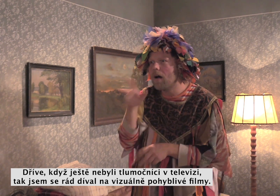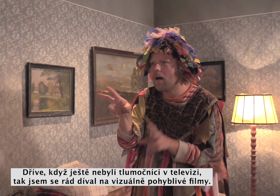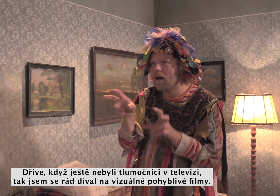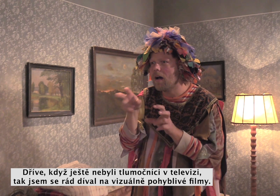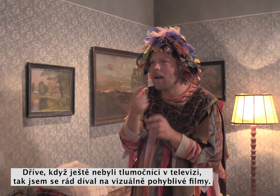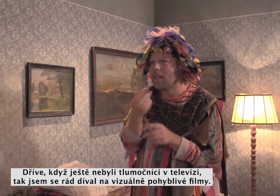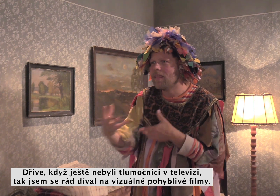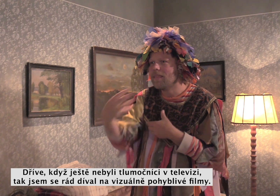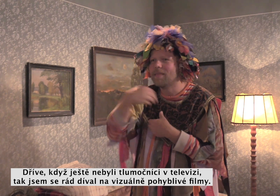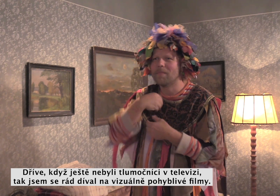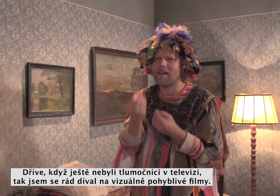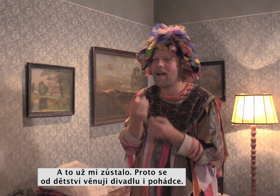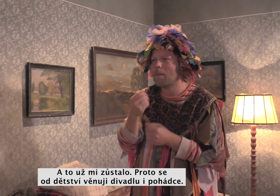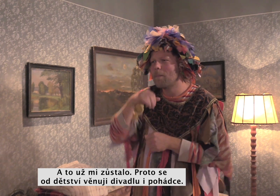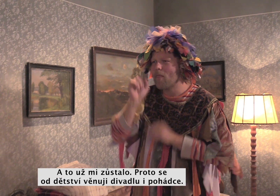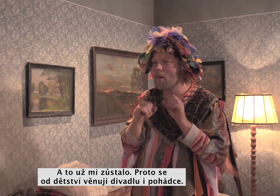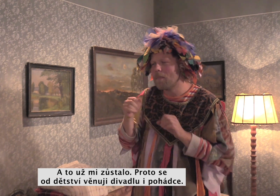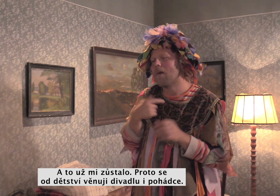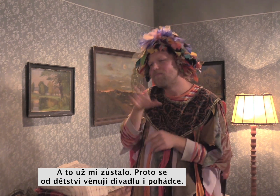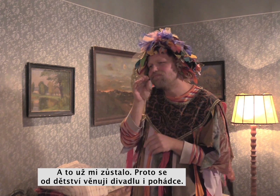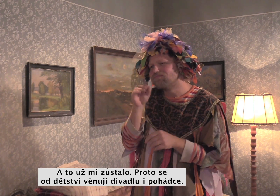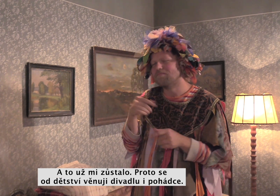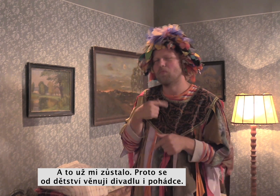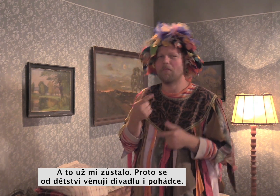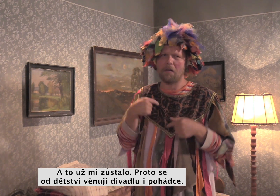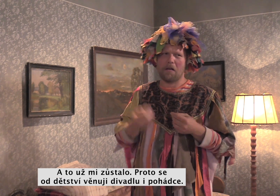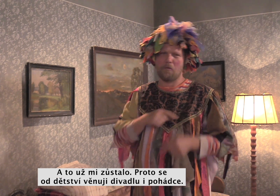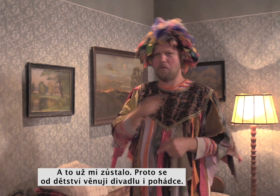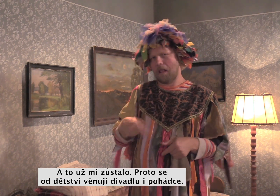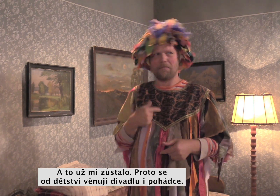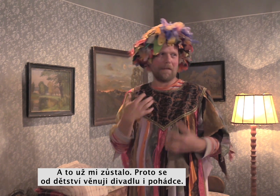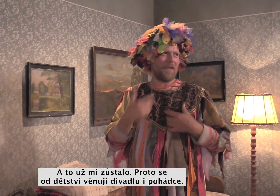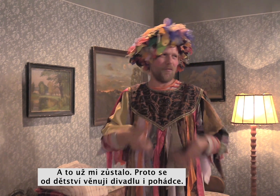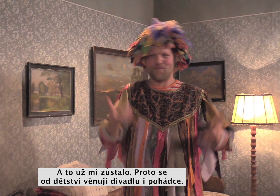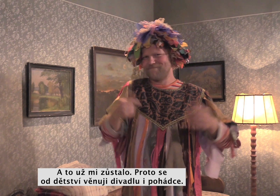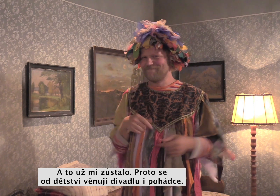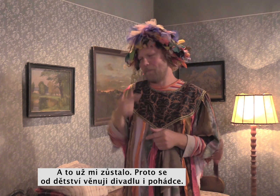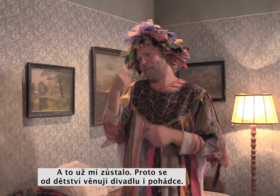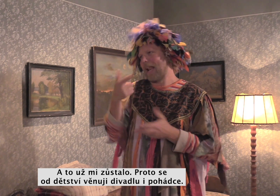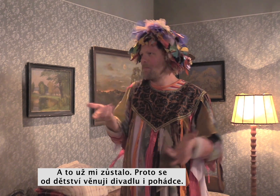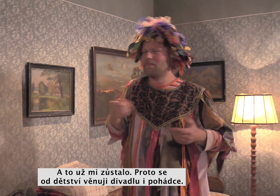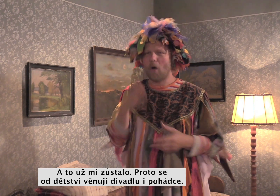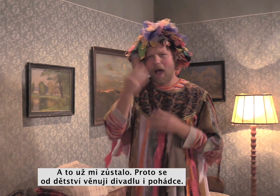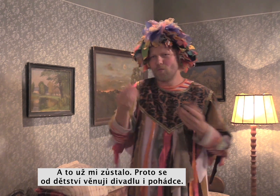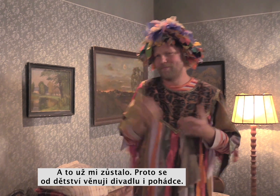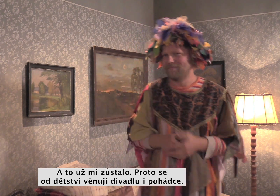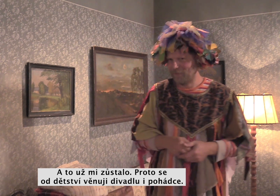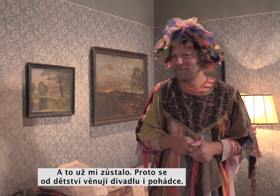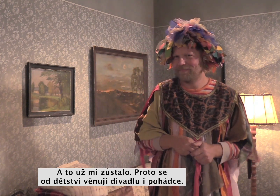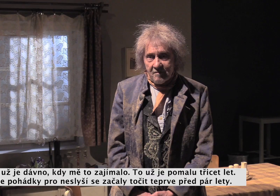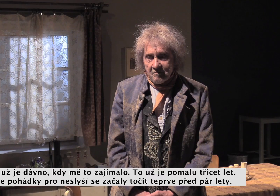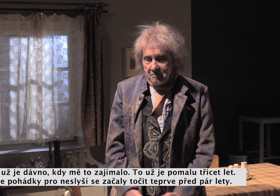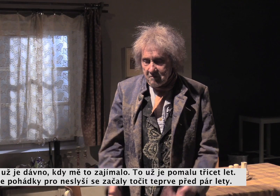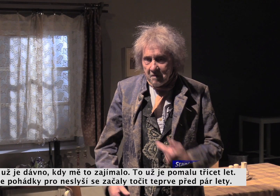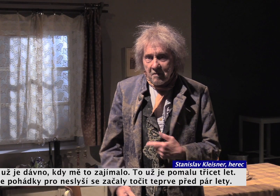díval na vizuálně pohyblivé filmy. A to mi už zůstalo. Proto se od dětství věnuji divadlu i pohádce.